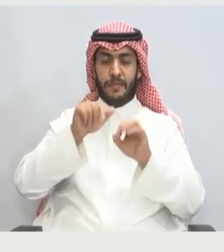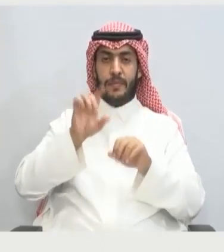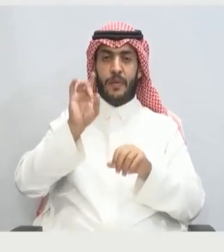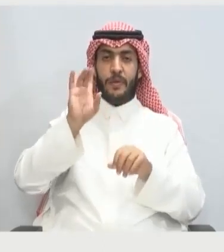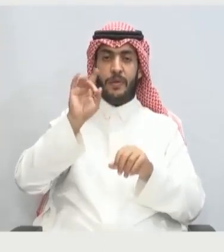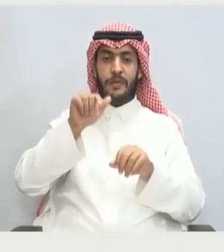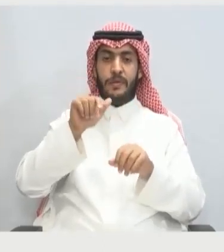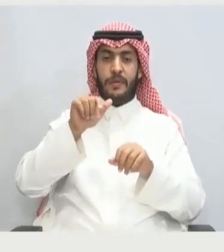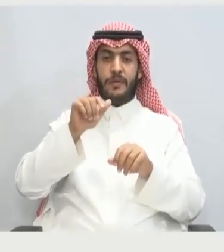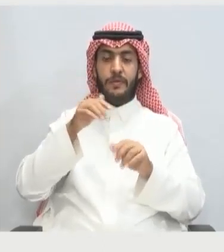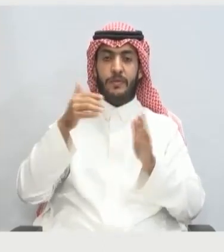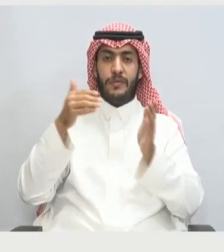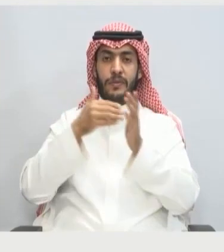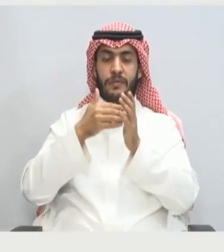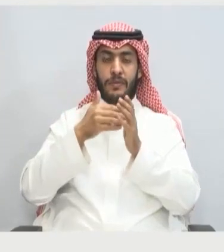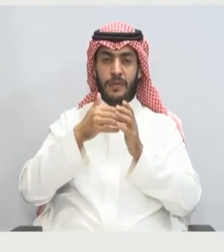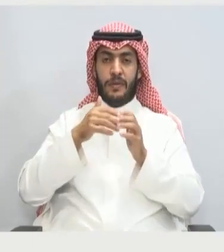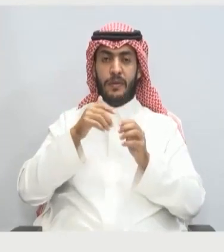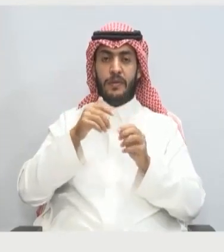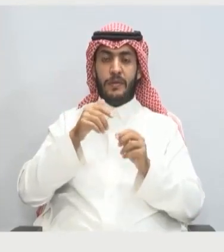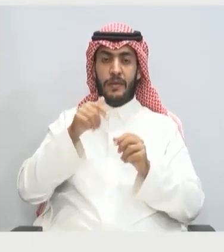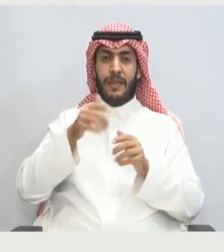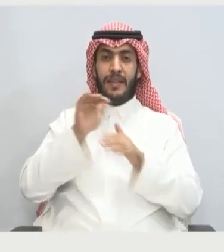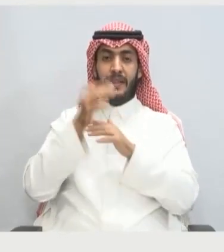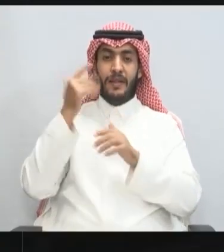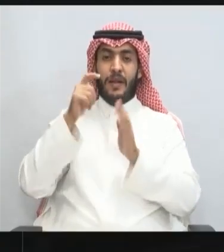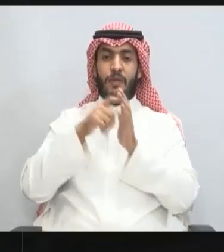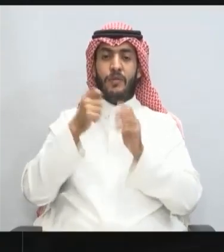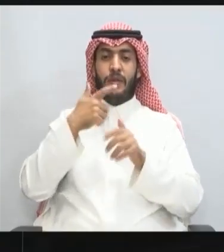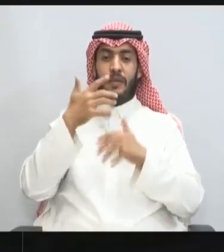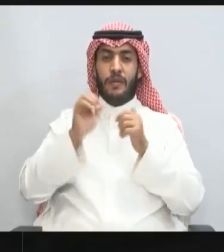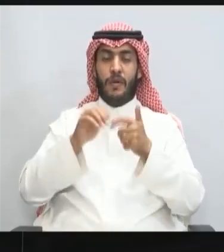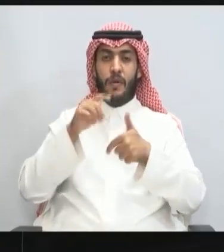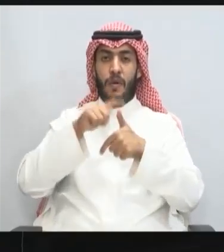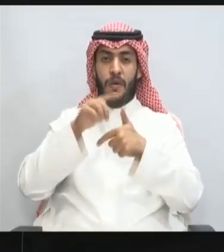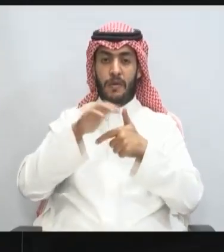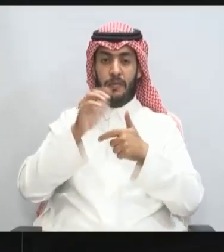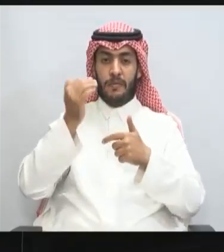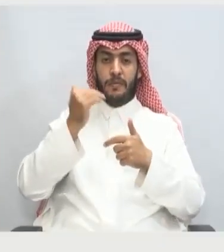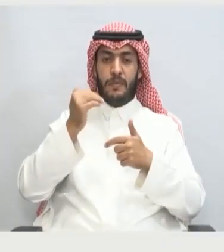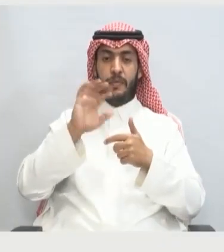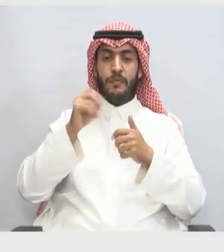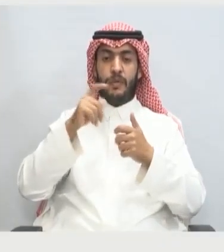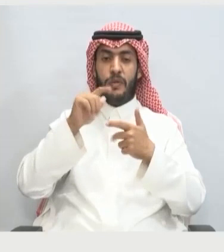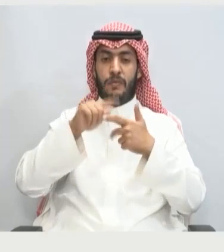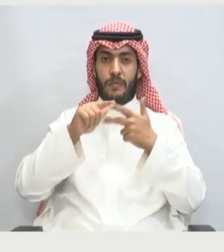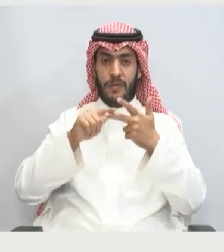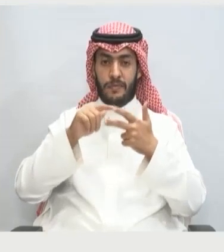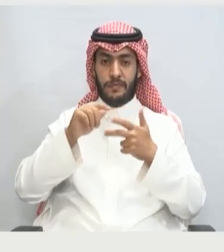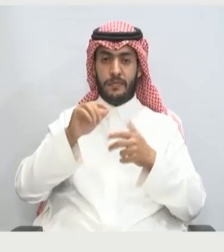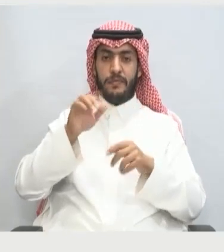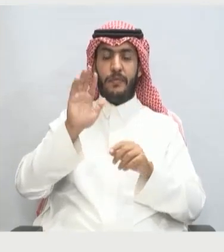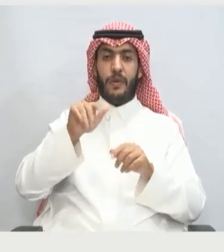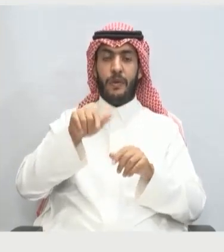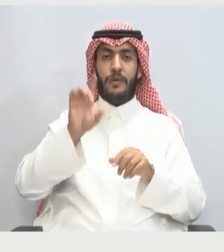اليوم باذن الله الجزء الاخير من هذا الدرس تعلمنا في الحصه الماضيه قوانين سرعه التفاعل من الرتبه الاولى وكذلك لرتب اخرى